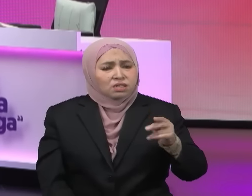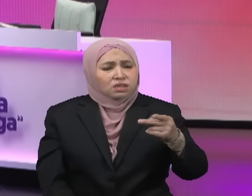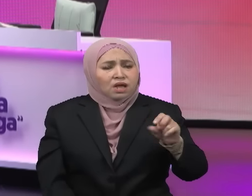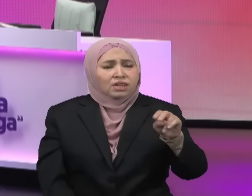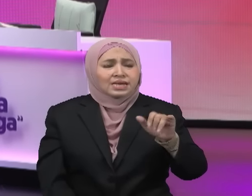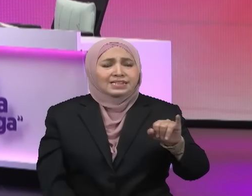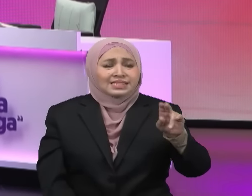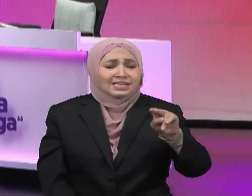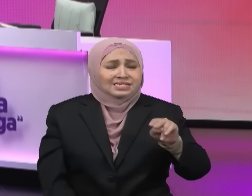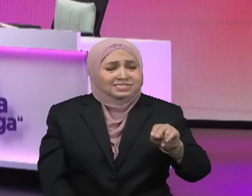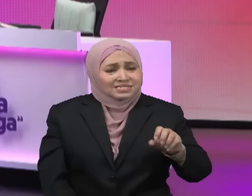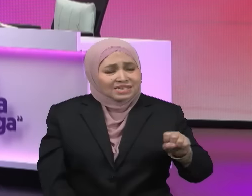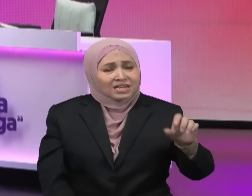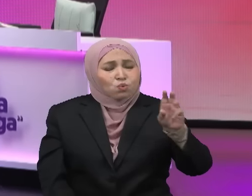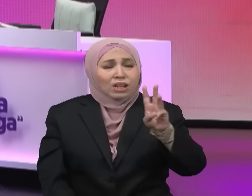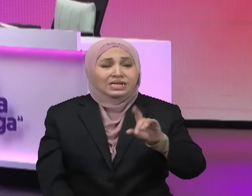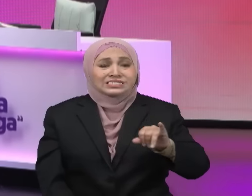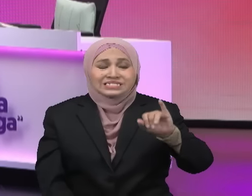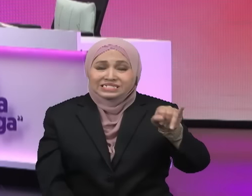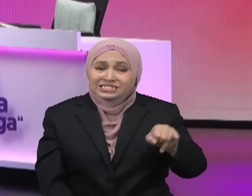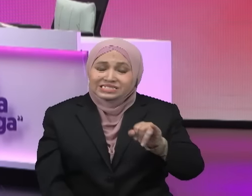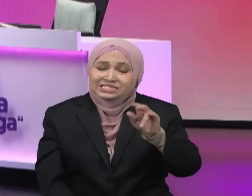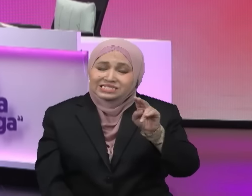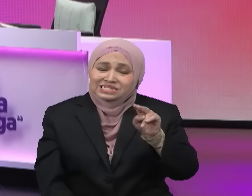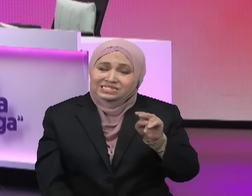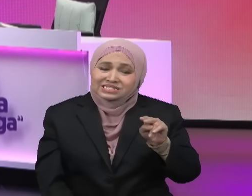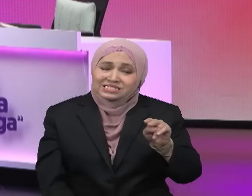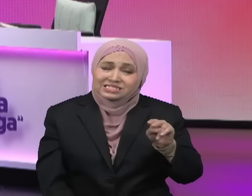شَيَاطِينَ الْإِنْسِ